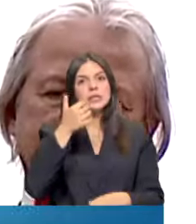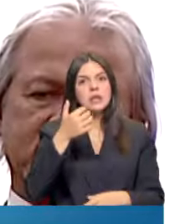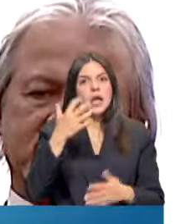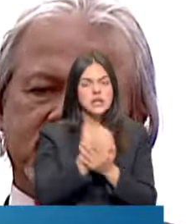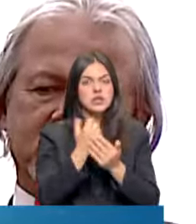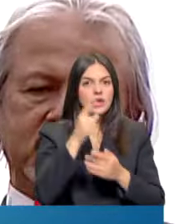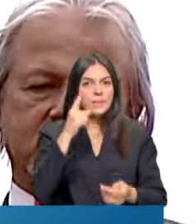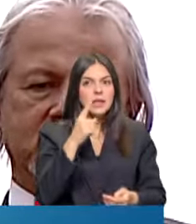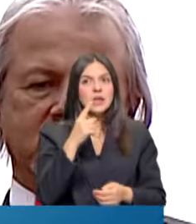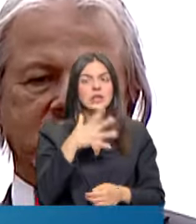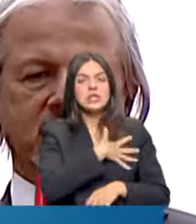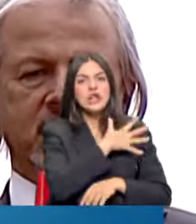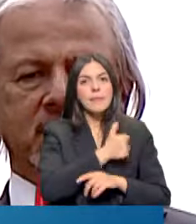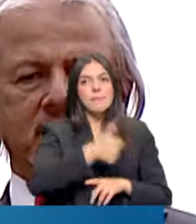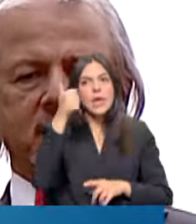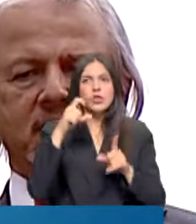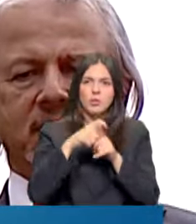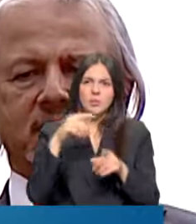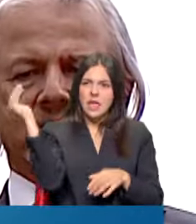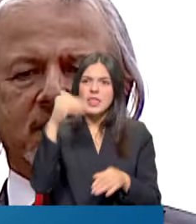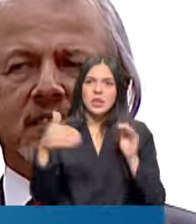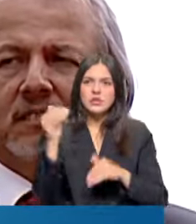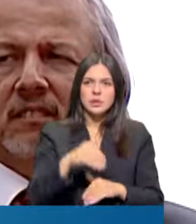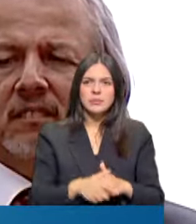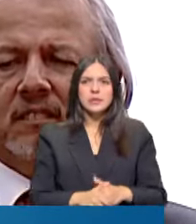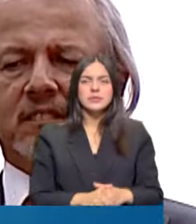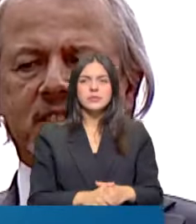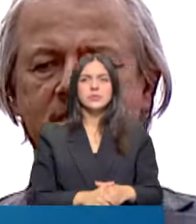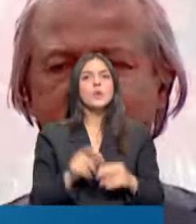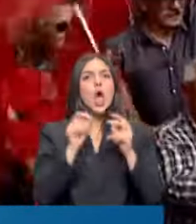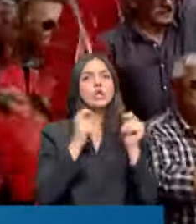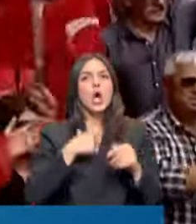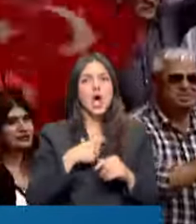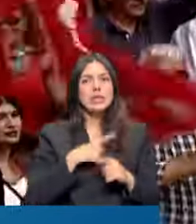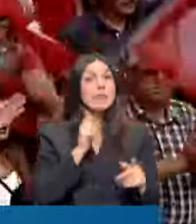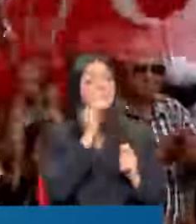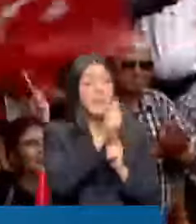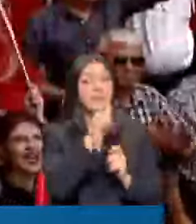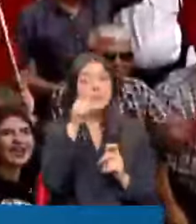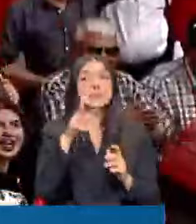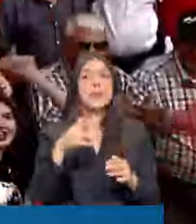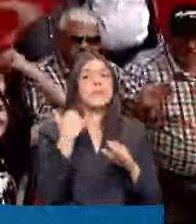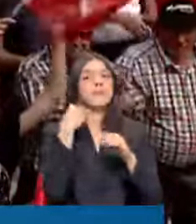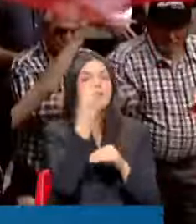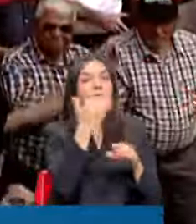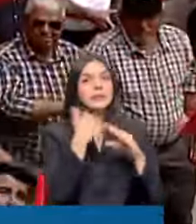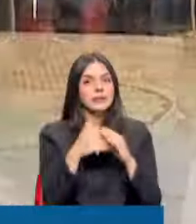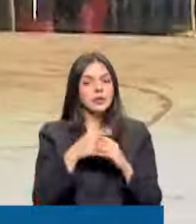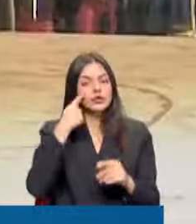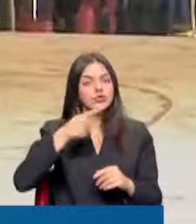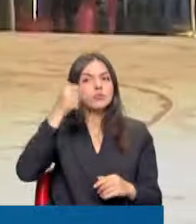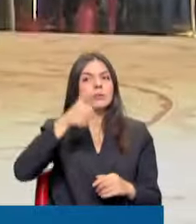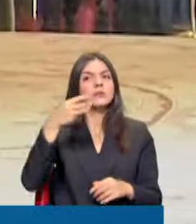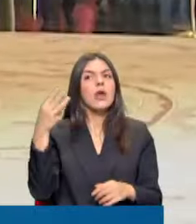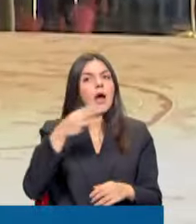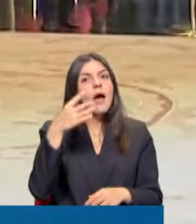CHP'li bakanları Dumlupınar'a getirecek biz. Özgür Özel'in tepkisi, halk buluşmasında Dumlupınar'dan verdiği mesajlar. Cumhurbaşkanı Erdoğan